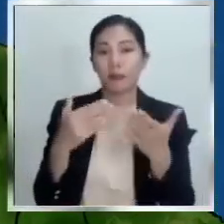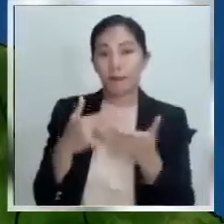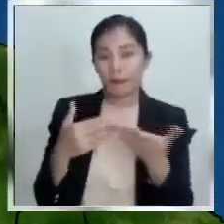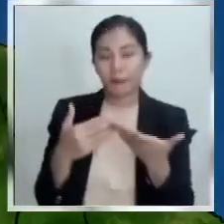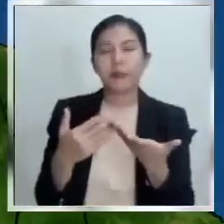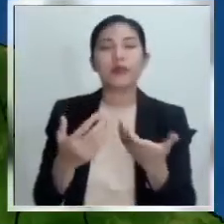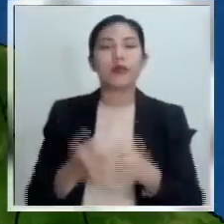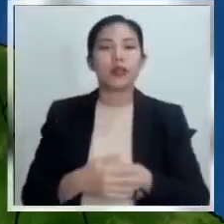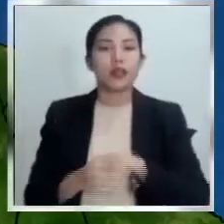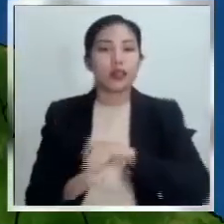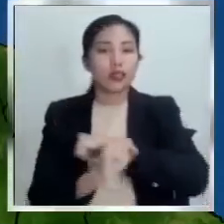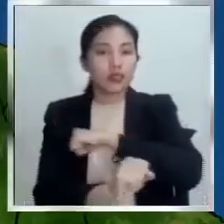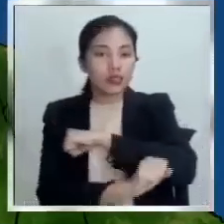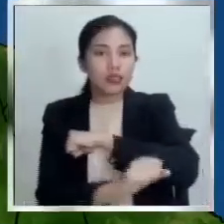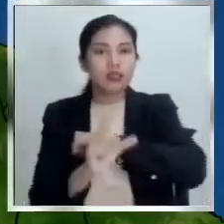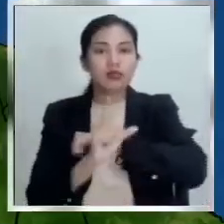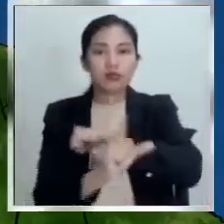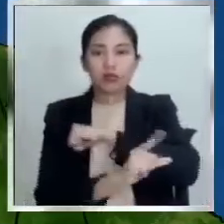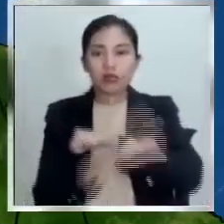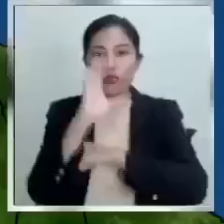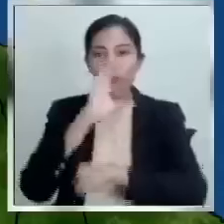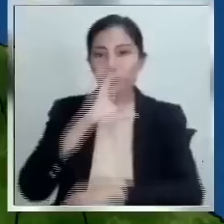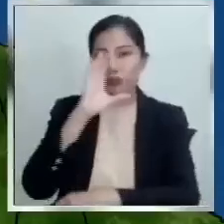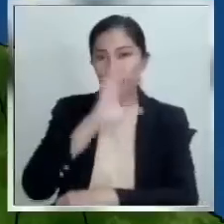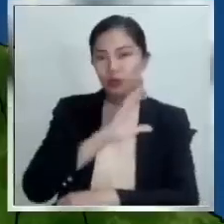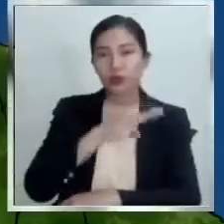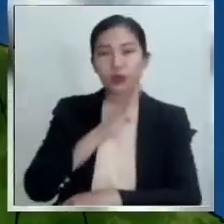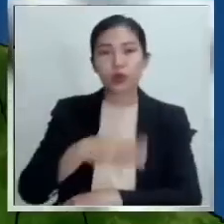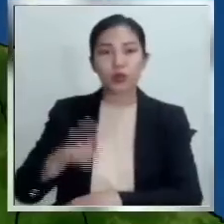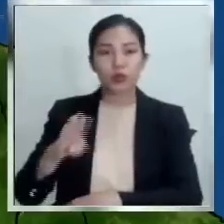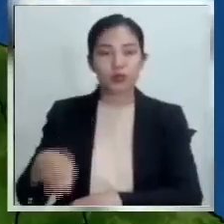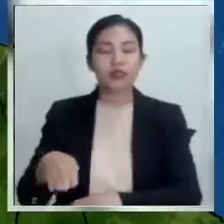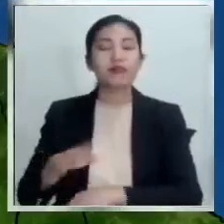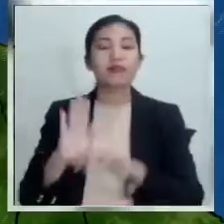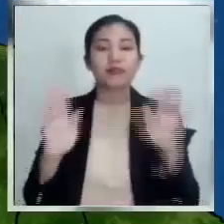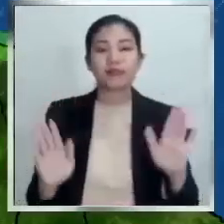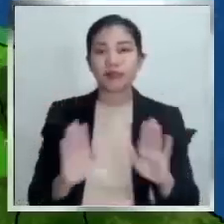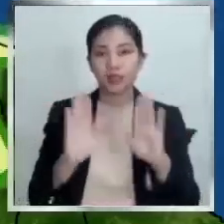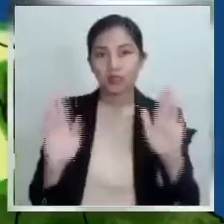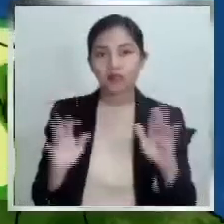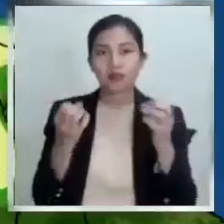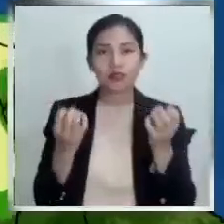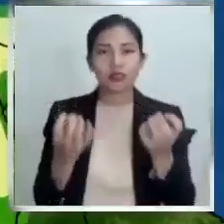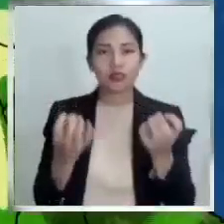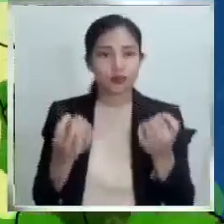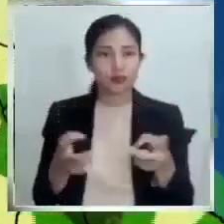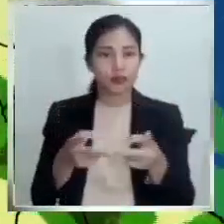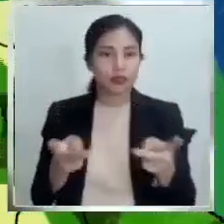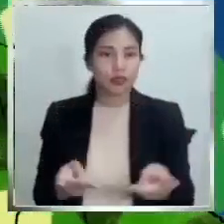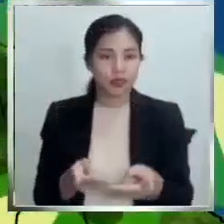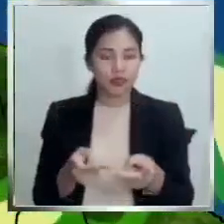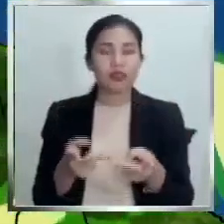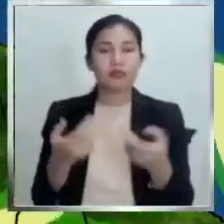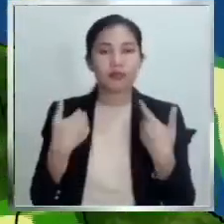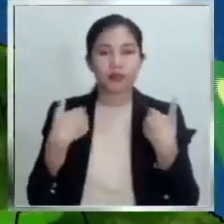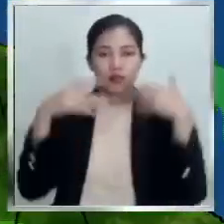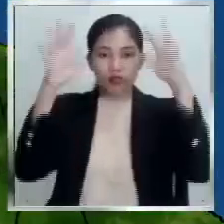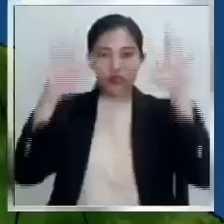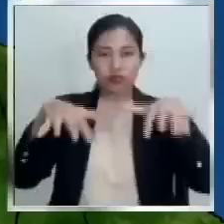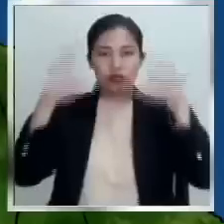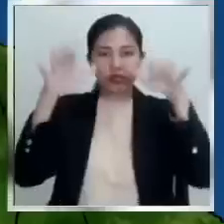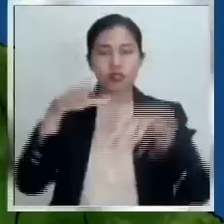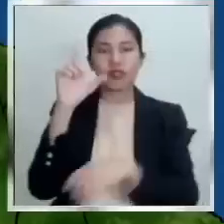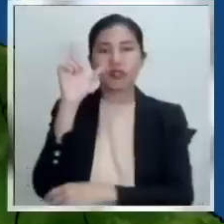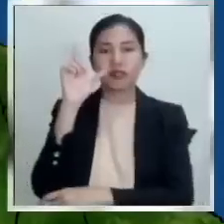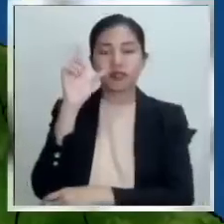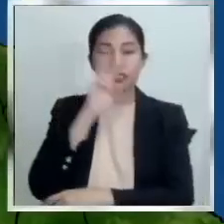provinces, Cebu at Bohol. Sa Linggo, maraming lugar din ang uulanin sa Visayas. May matitinding ulan sa Aklan, pati sa